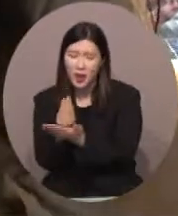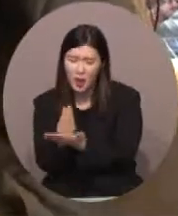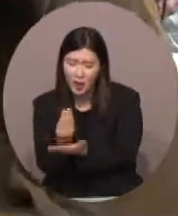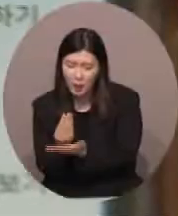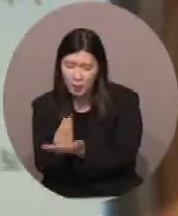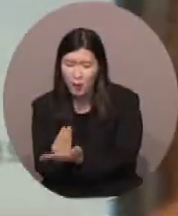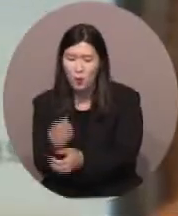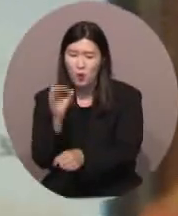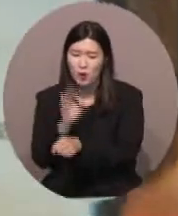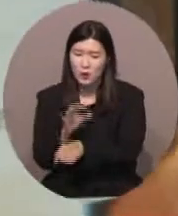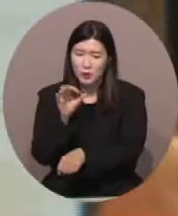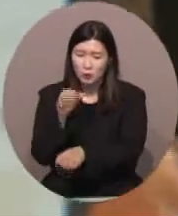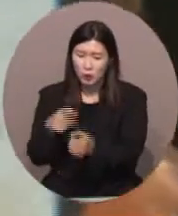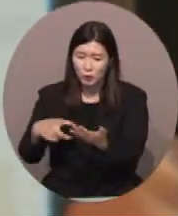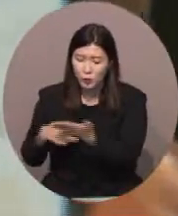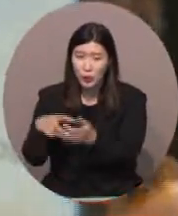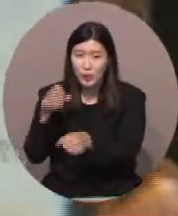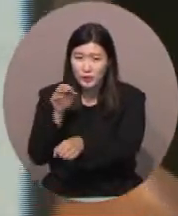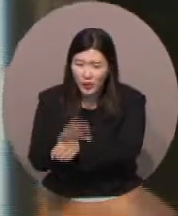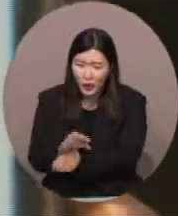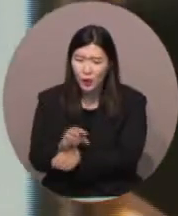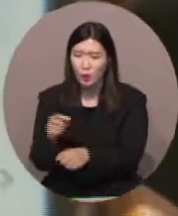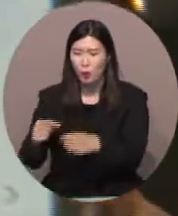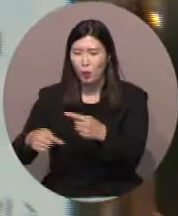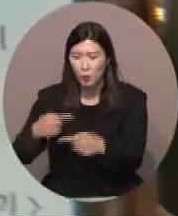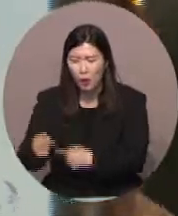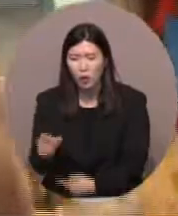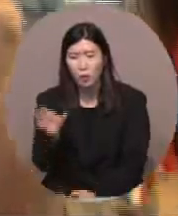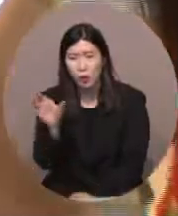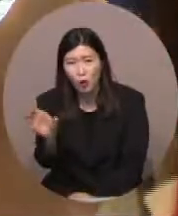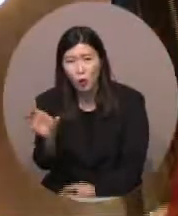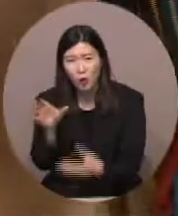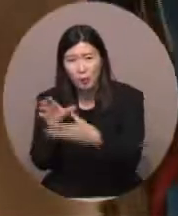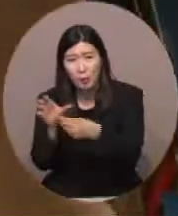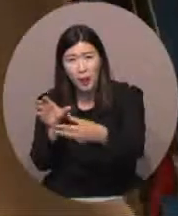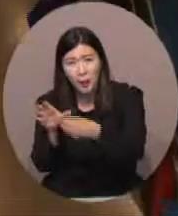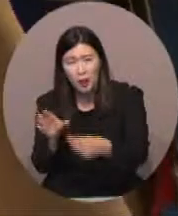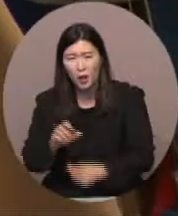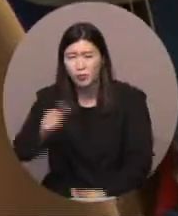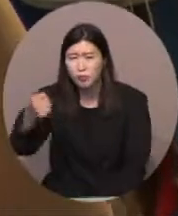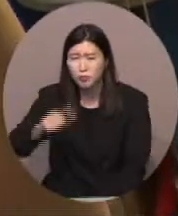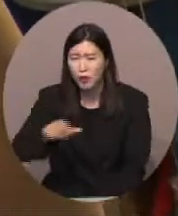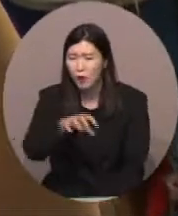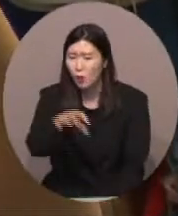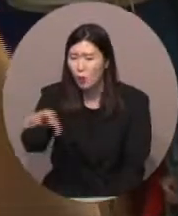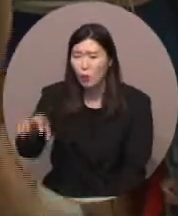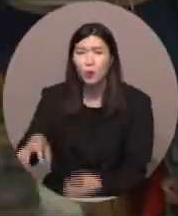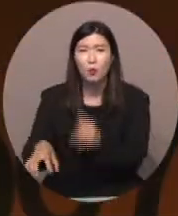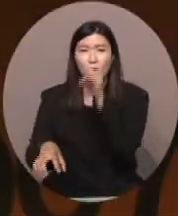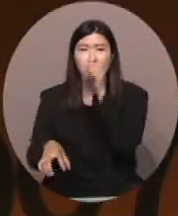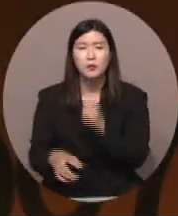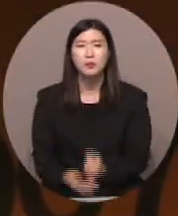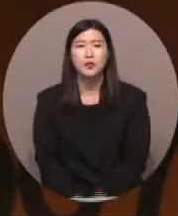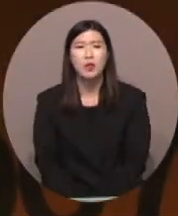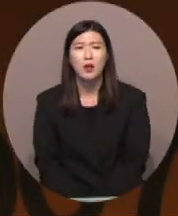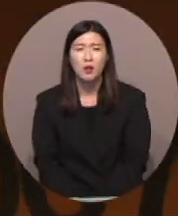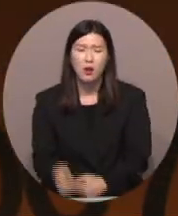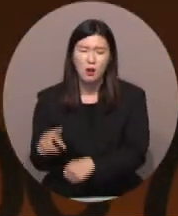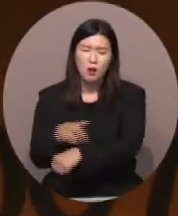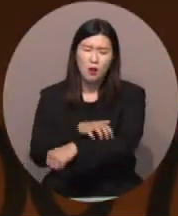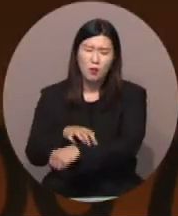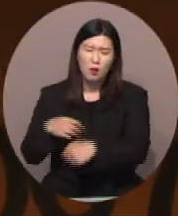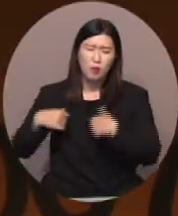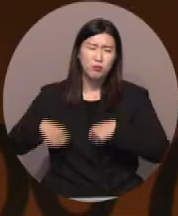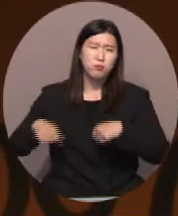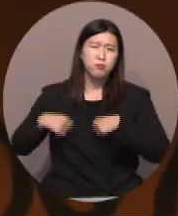애플리케이션에서 모바일 상품권을 할인된 가격에 선불로 사고 지정된 가맹점에서만 사용할 수 있습니다. 번거로우니 안